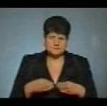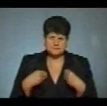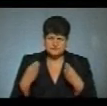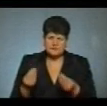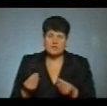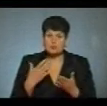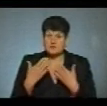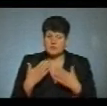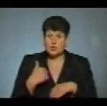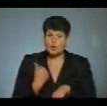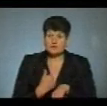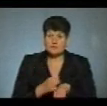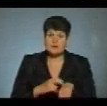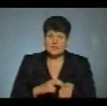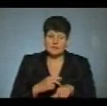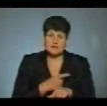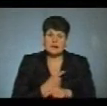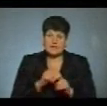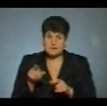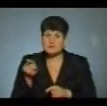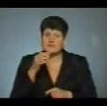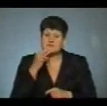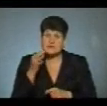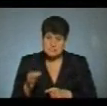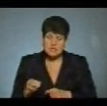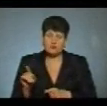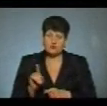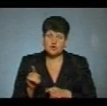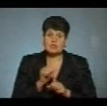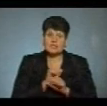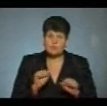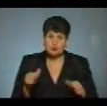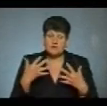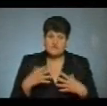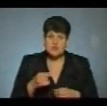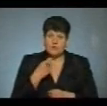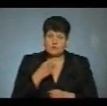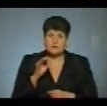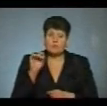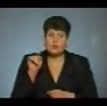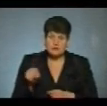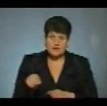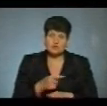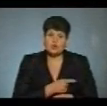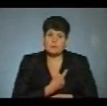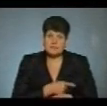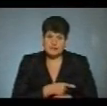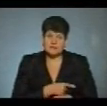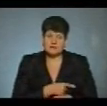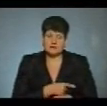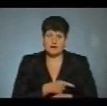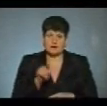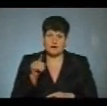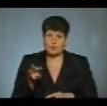би ви поспілкувалися з головним лікарем лікарні, він би вам сказав, що не можна вже казати про те, що в Монастирській медики не